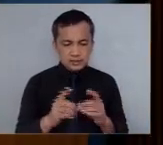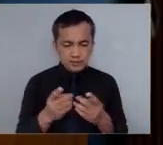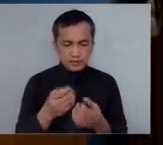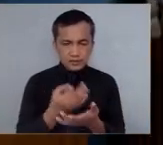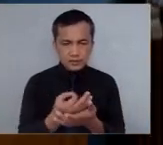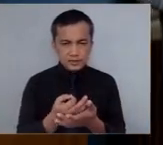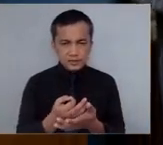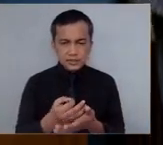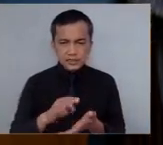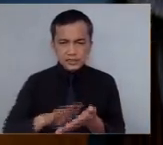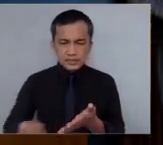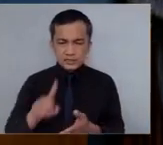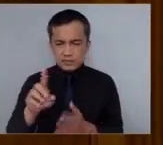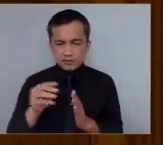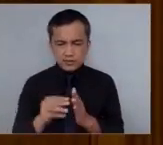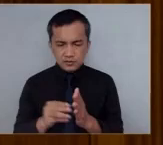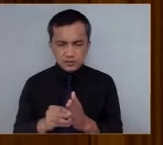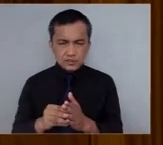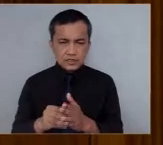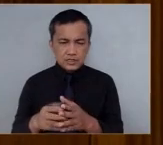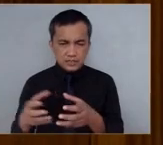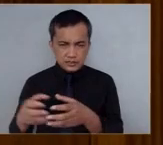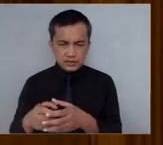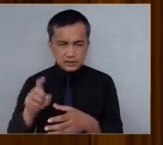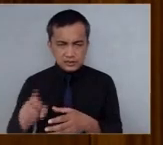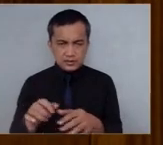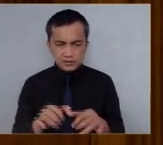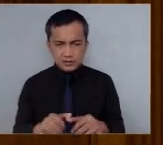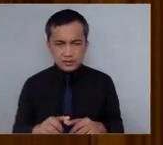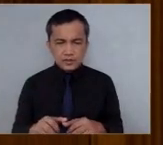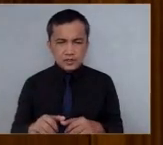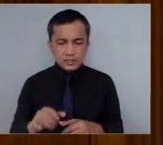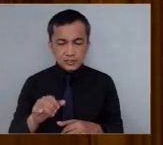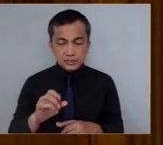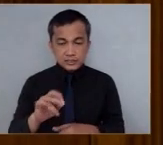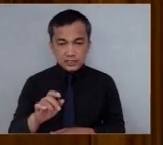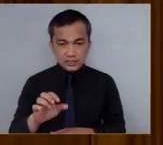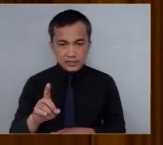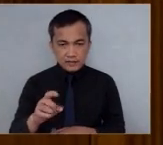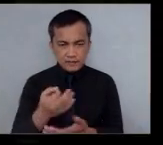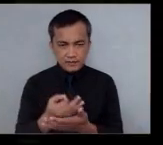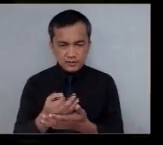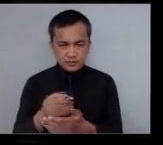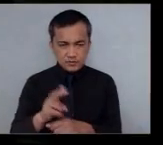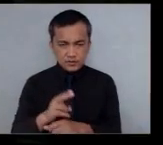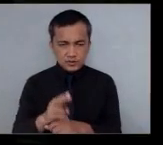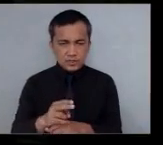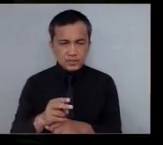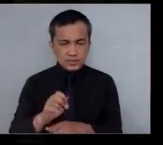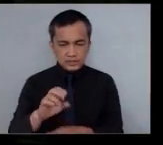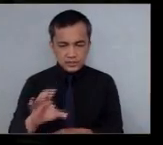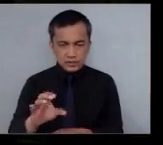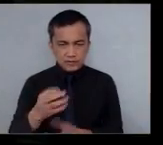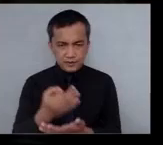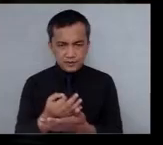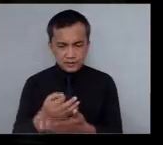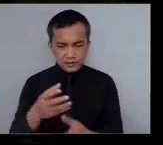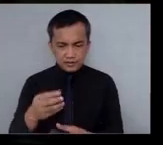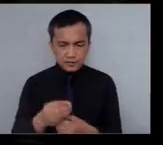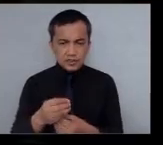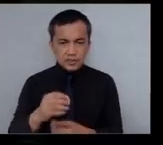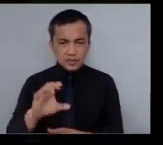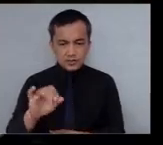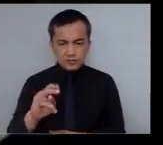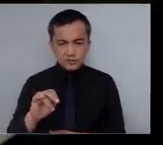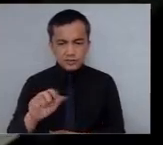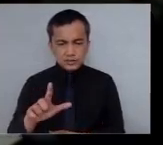1 milyong pisong confidential fund ng ahensya. Dapat daw ay standby fund ito sakaling gamitin ng Secretary of Finance para i-augment ang confidential funds